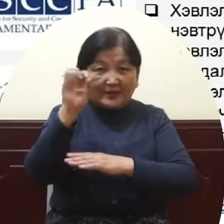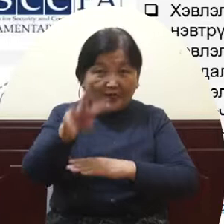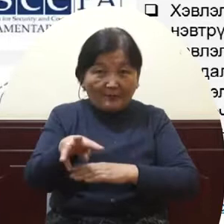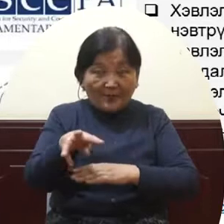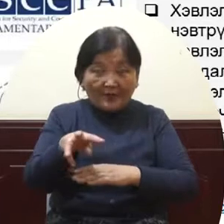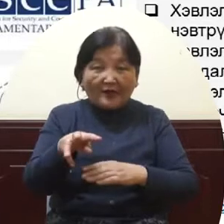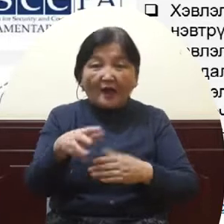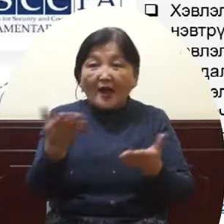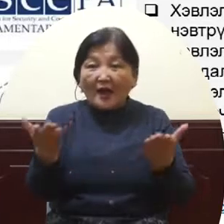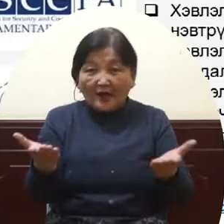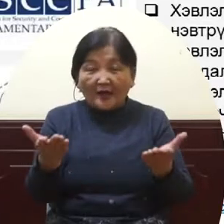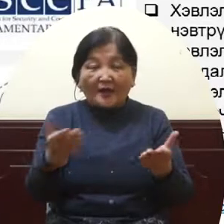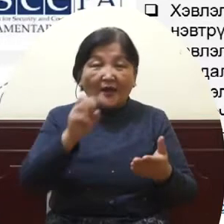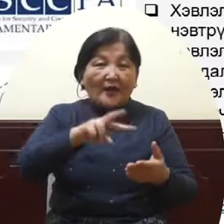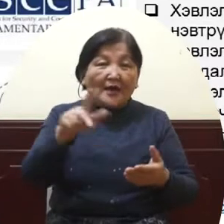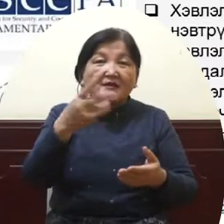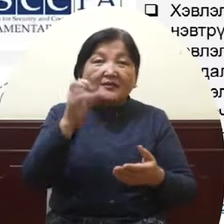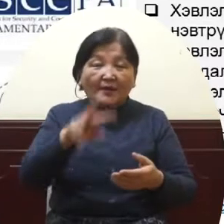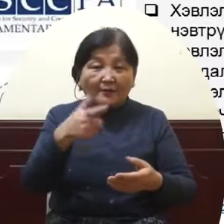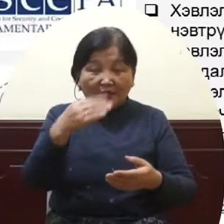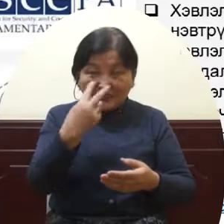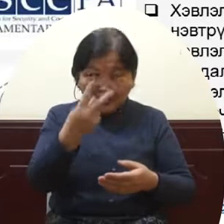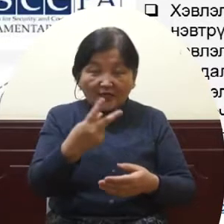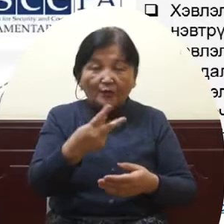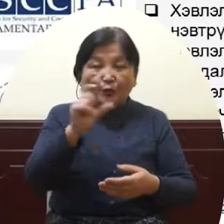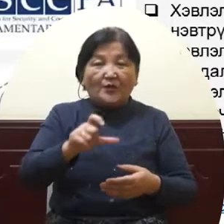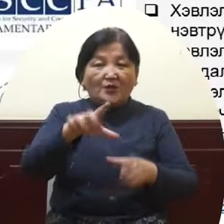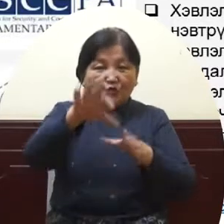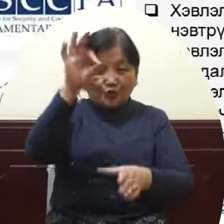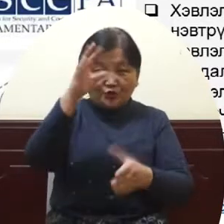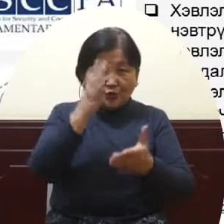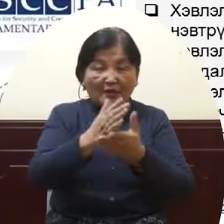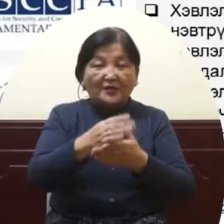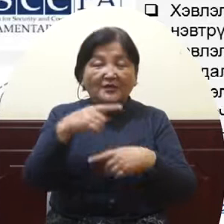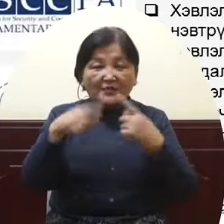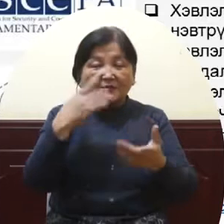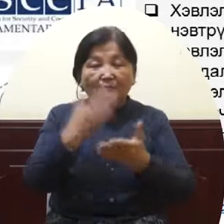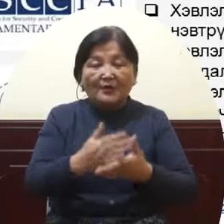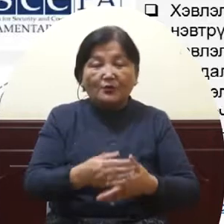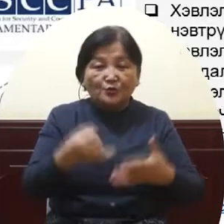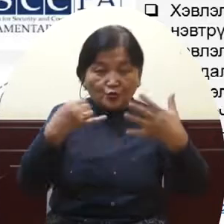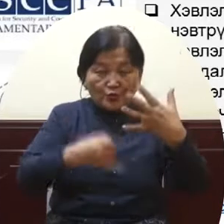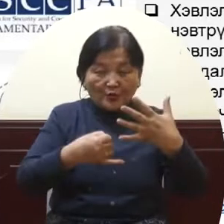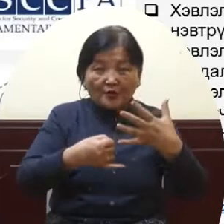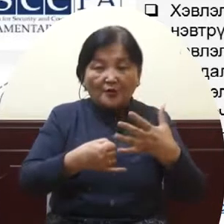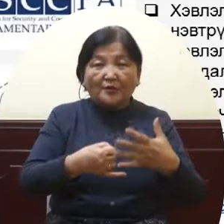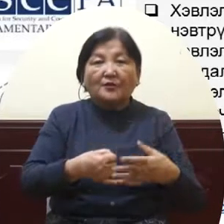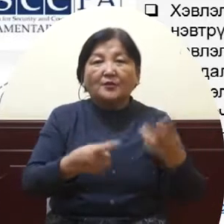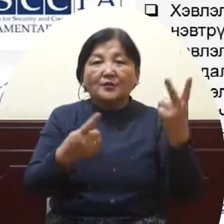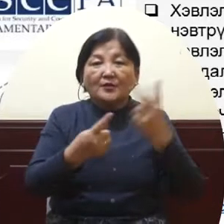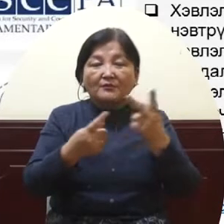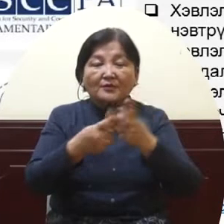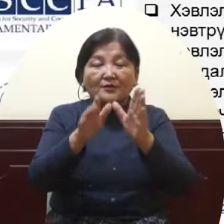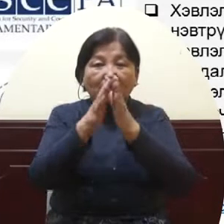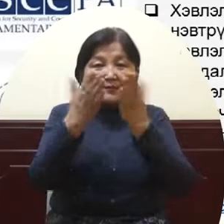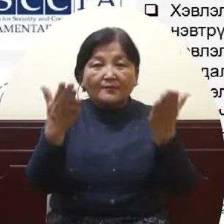байна. Энэ маш их гомдлууд иржээ гэж. Хэвлэл мэдээллийн хэрэгсэл сонгуулийн мэдээ мэдээллийг өргөн хүрээтэй нэвтрүүлсэн ч